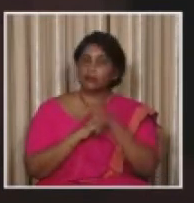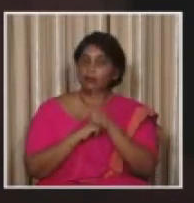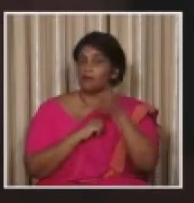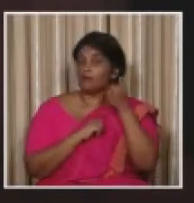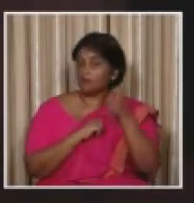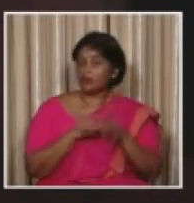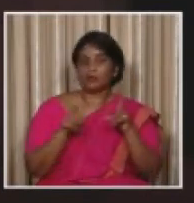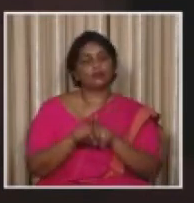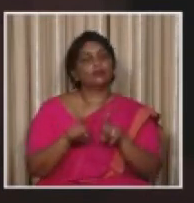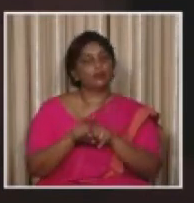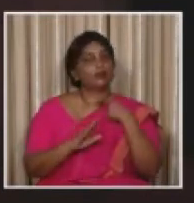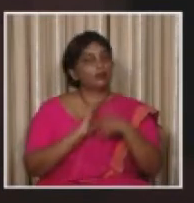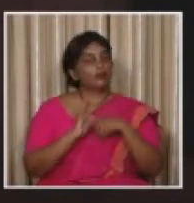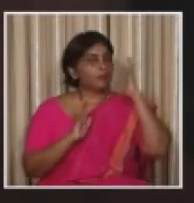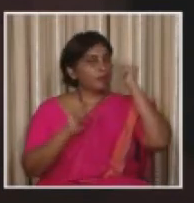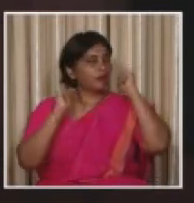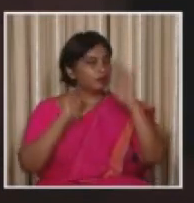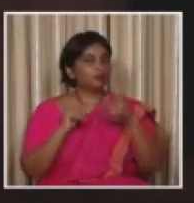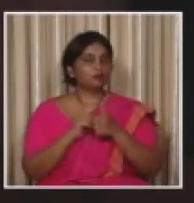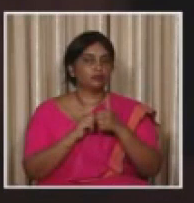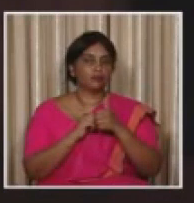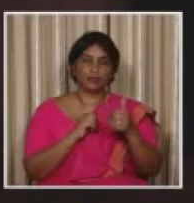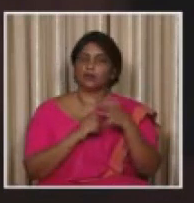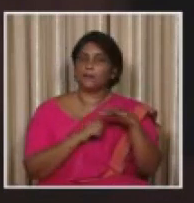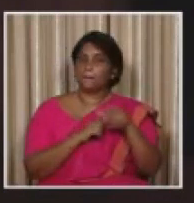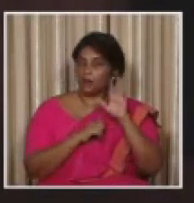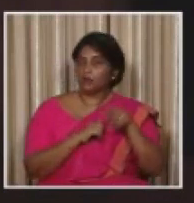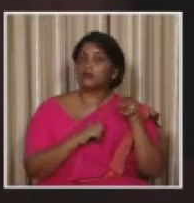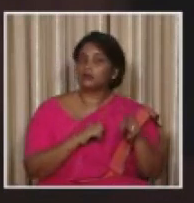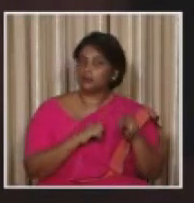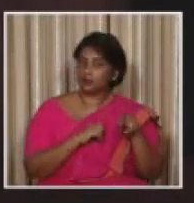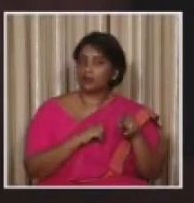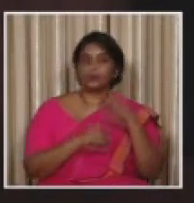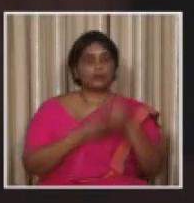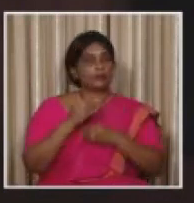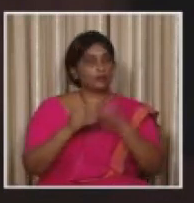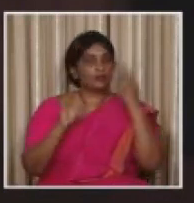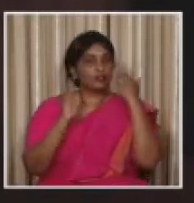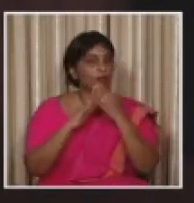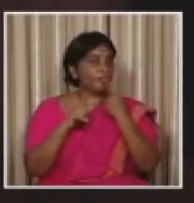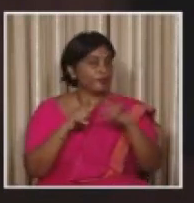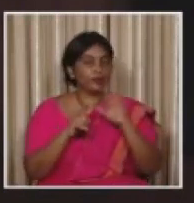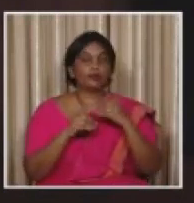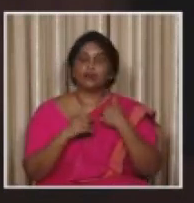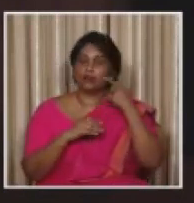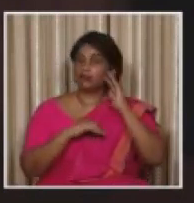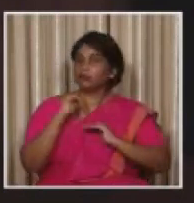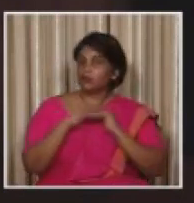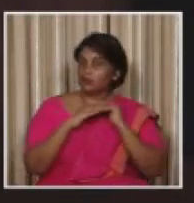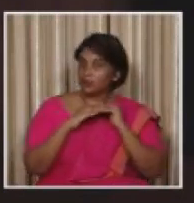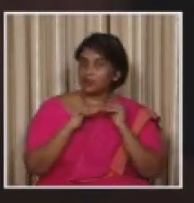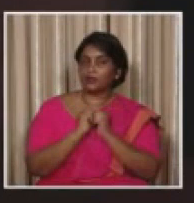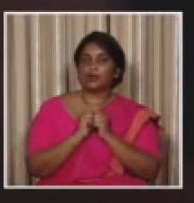वेदगत् विधियटत् ए रटट फलदायी विधियटत् अपि योदा गन्नट ओने मेहिदी निष्पादनयन् वितराक् नेमे मम हितनवा क्रमवेदयन्